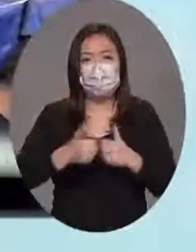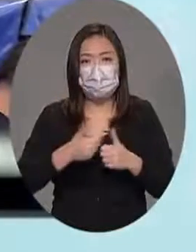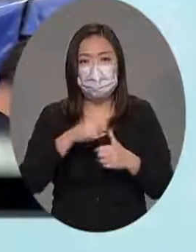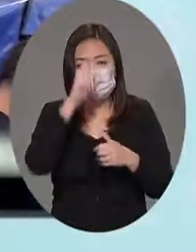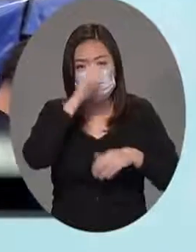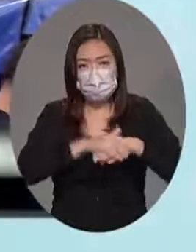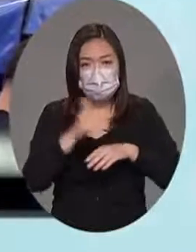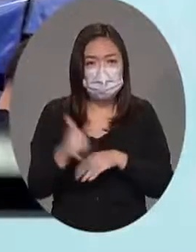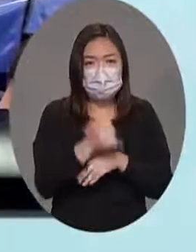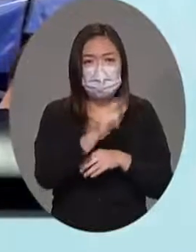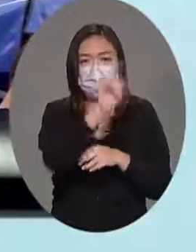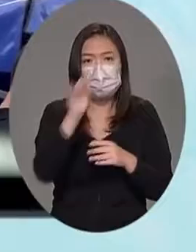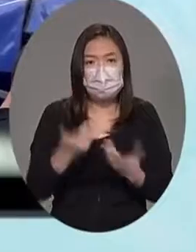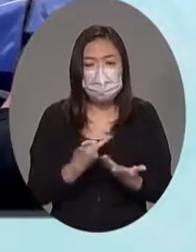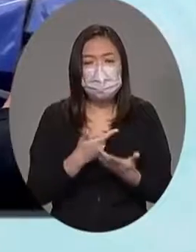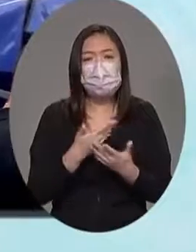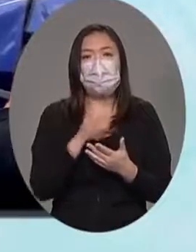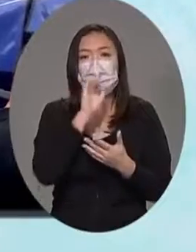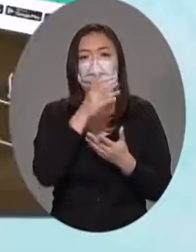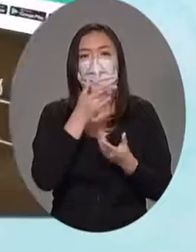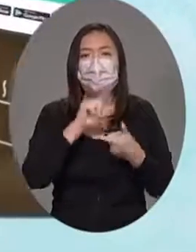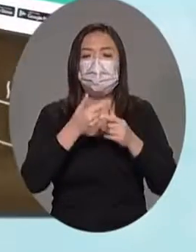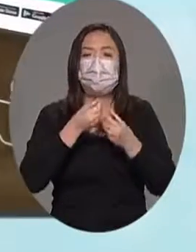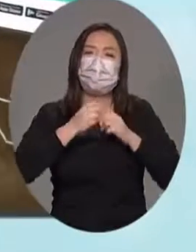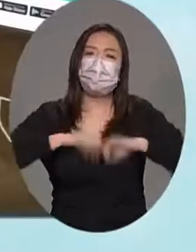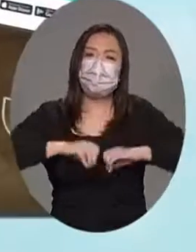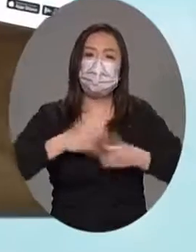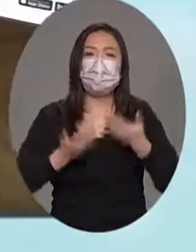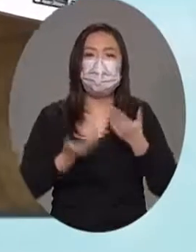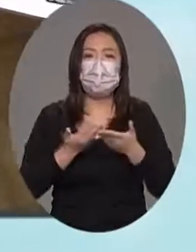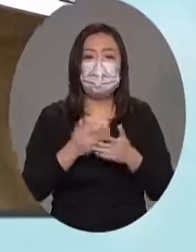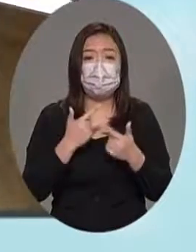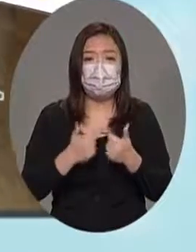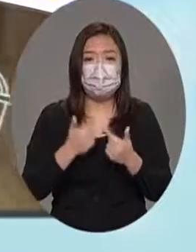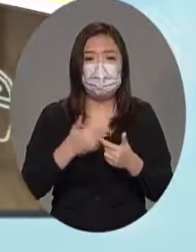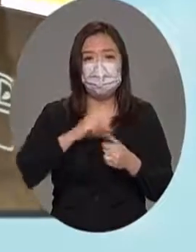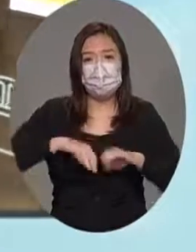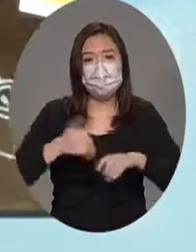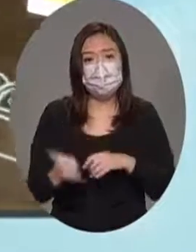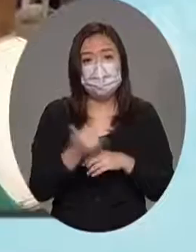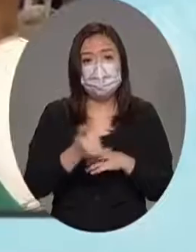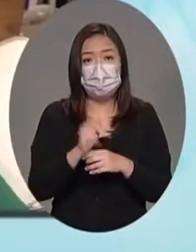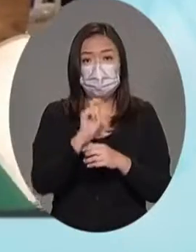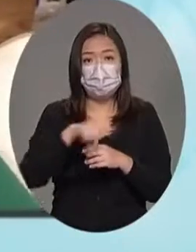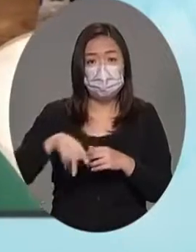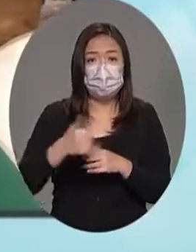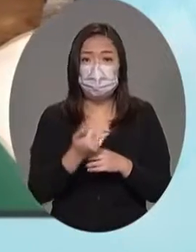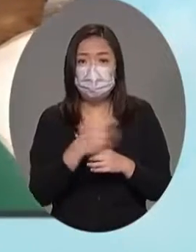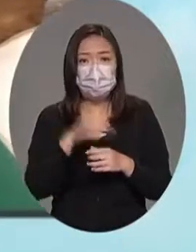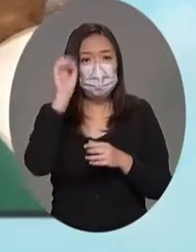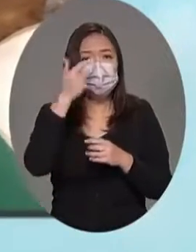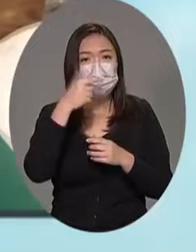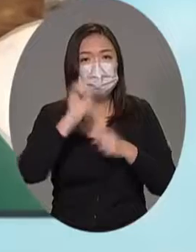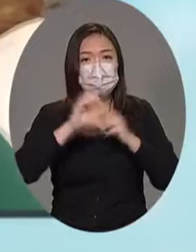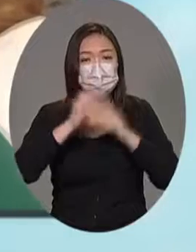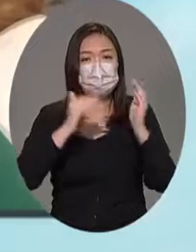人嘅行蹤，強調咁樣做會比較令人放心。至於會唔會配合安心出行應用程式，就要再同創新及